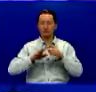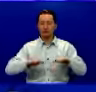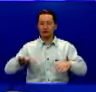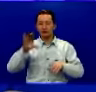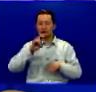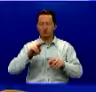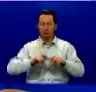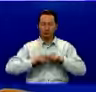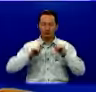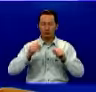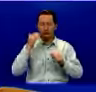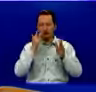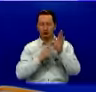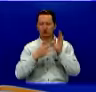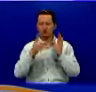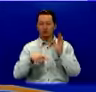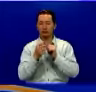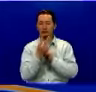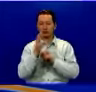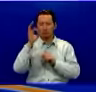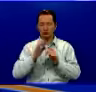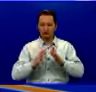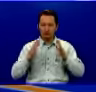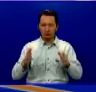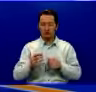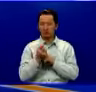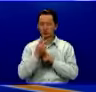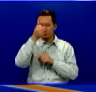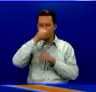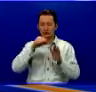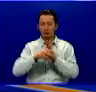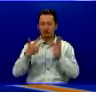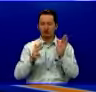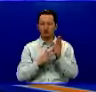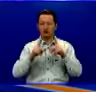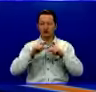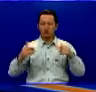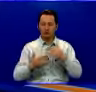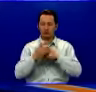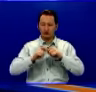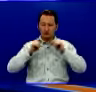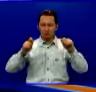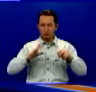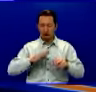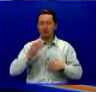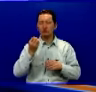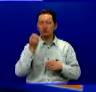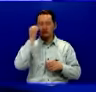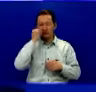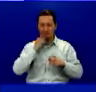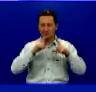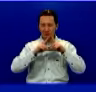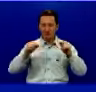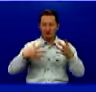балабақшамен қамту көрсеткіші 84,12% құрады. 12 айда 38 мектептің лентасы қиылды. Нәтижесінде апатты және 3